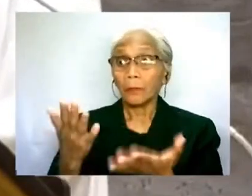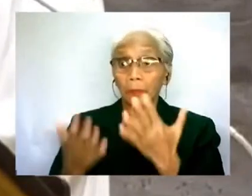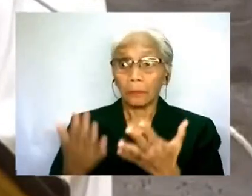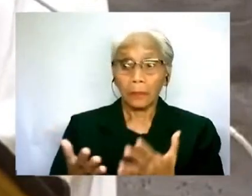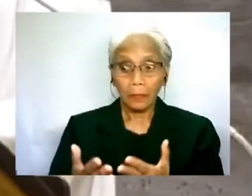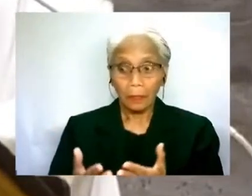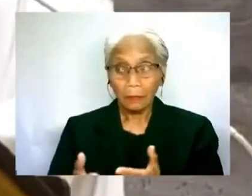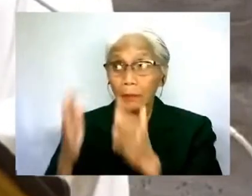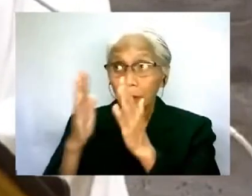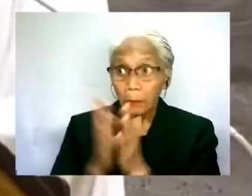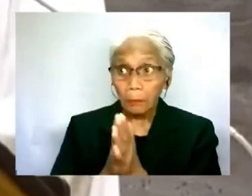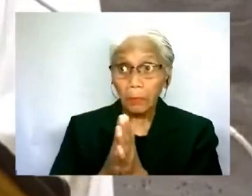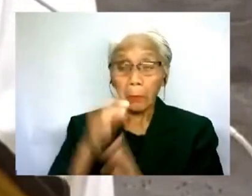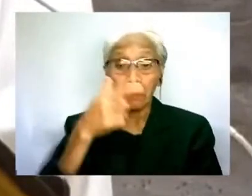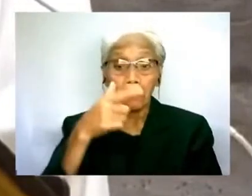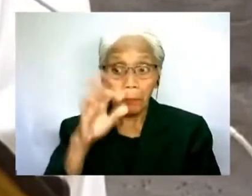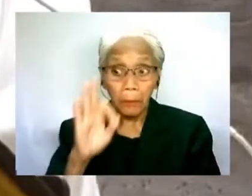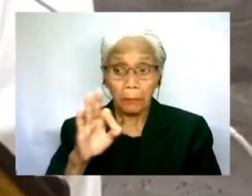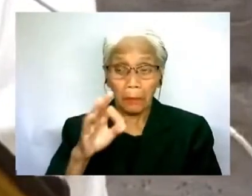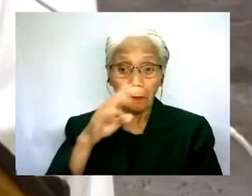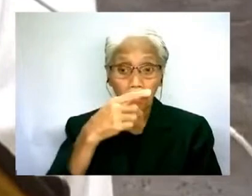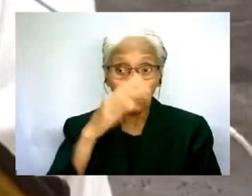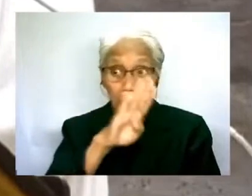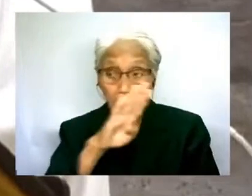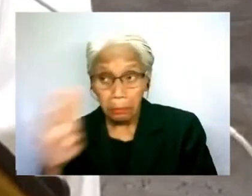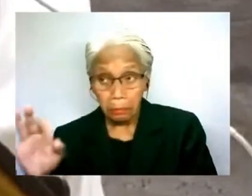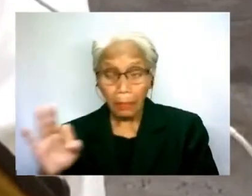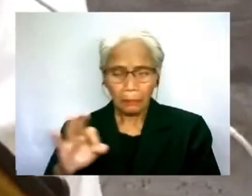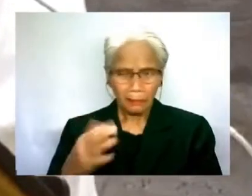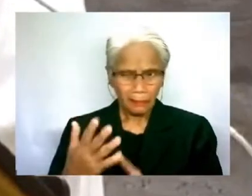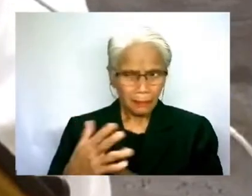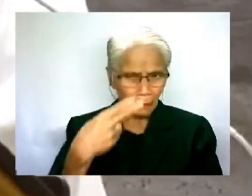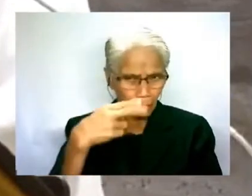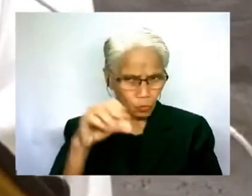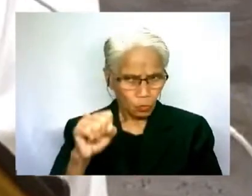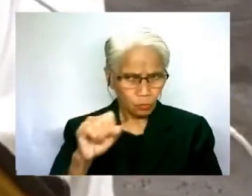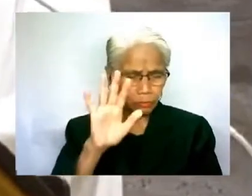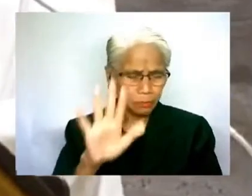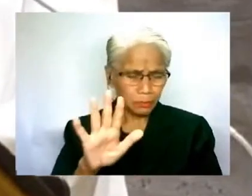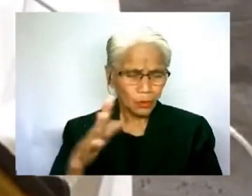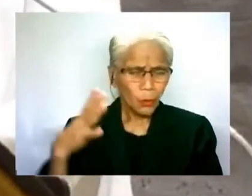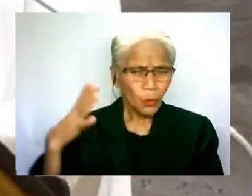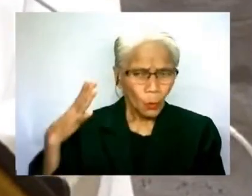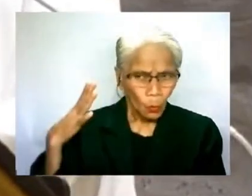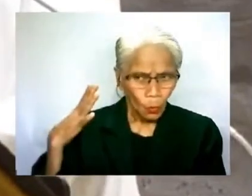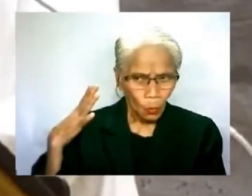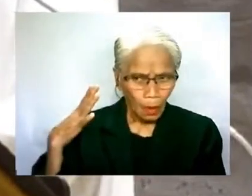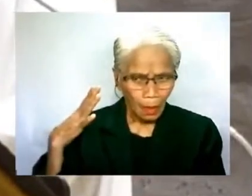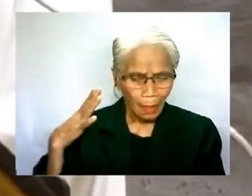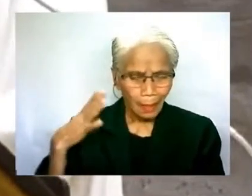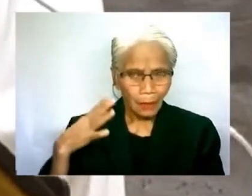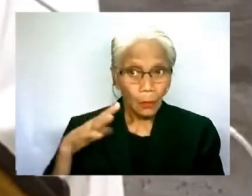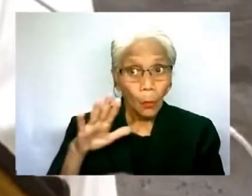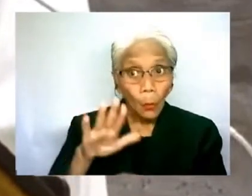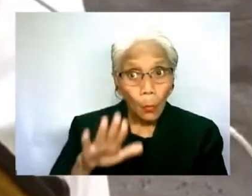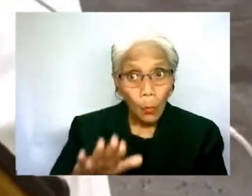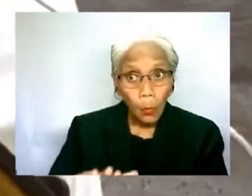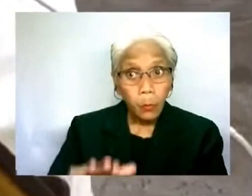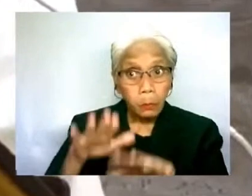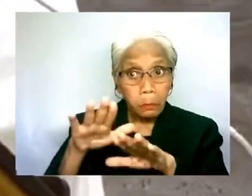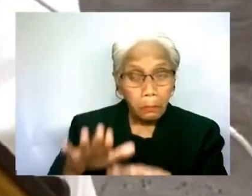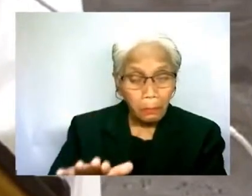o girlfriend, eh high school ka pa lang, no? Maghinay-hinay, sabi ng Diyos. Iba-iba